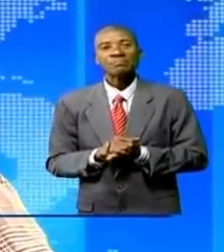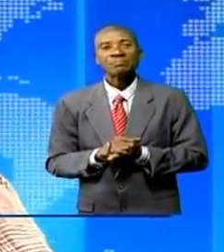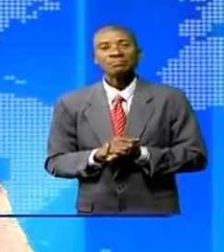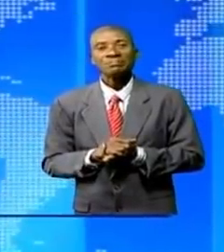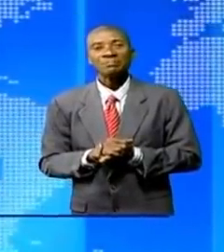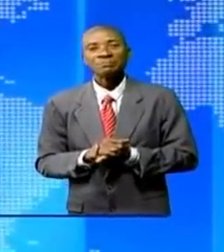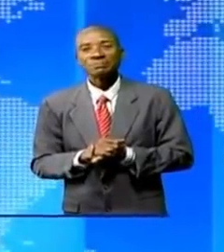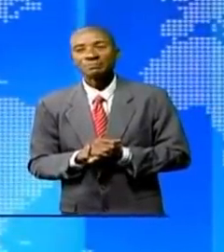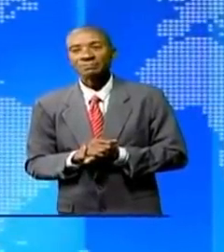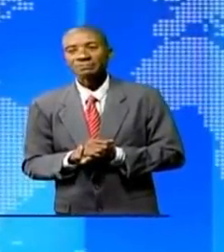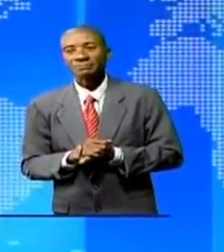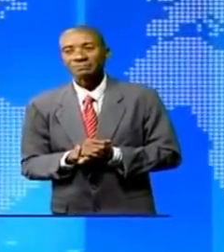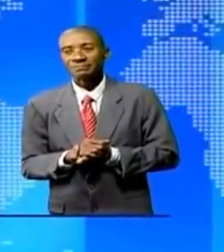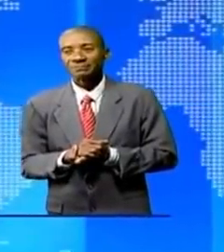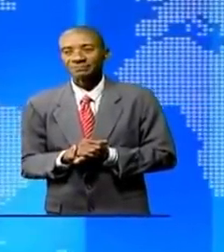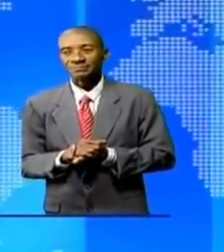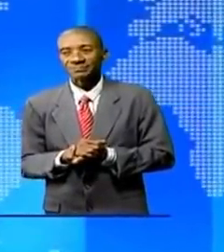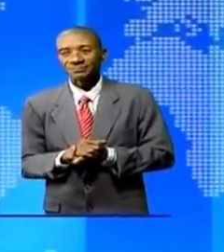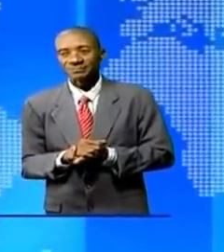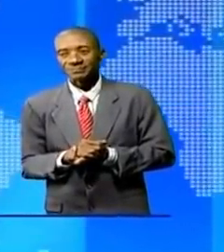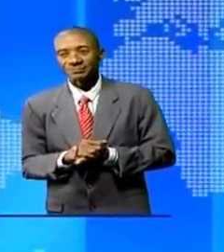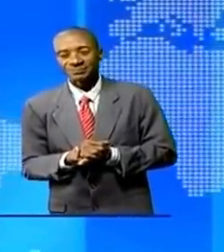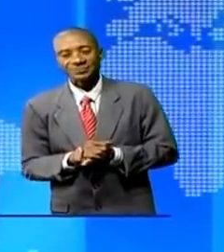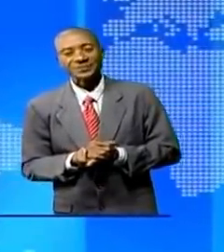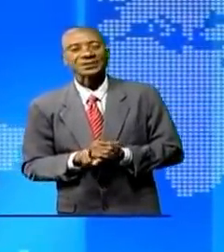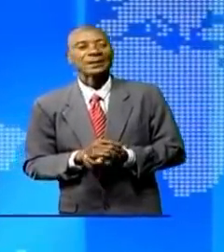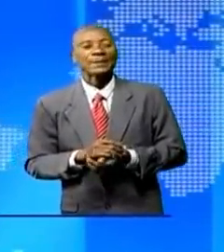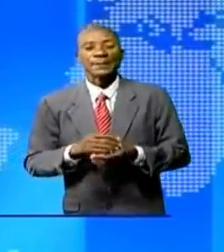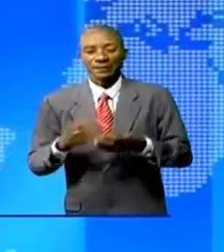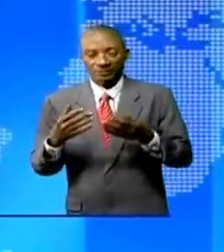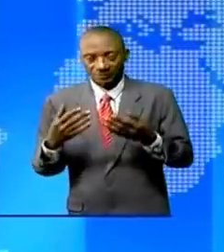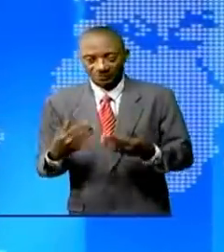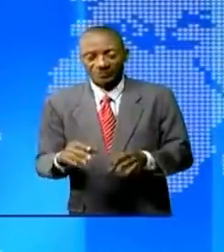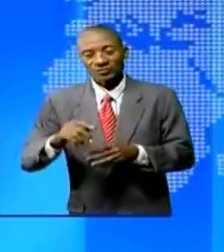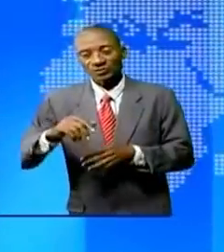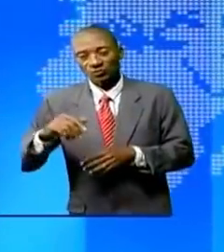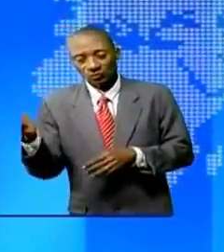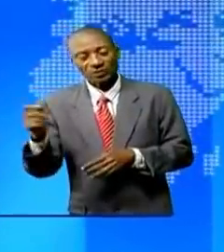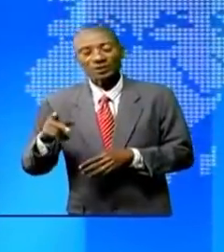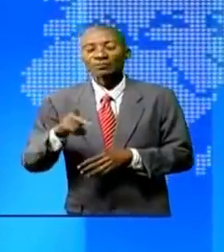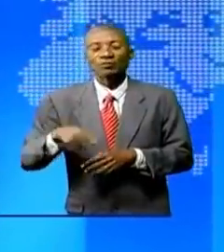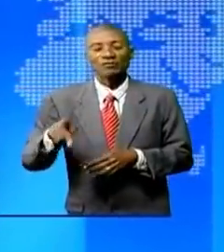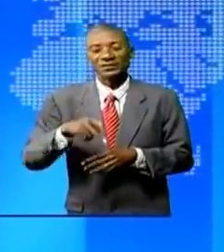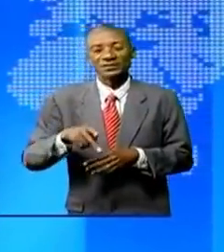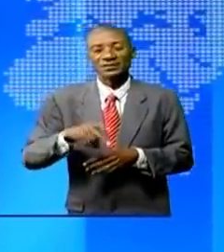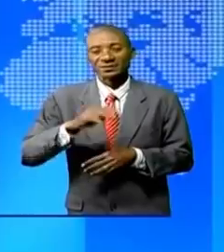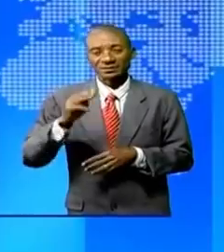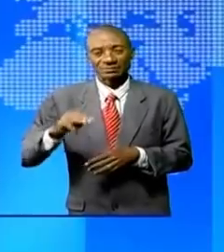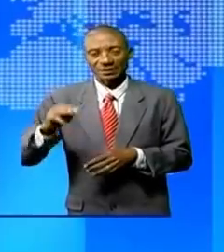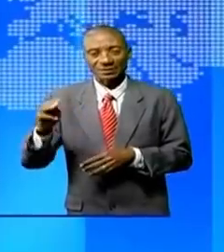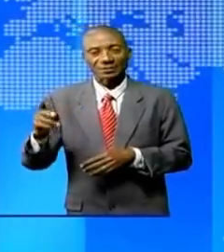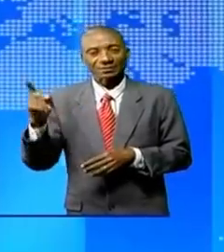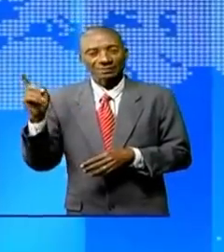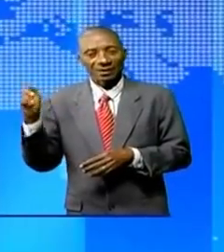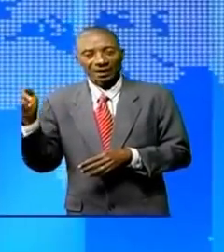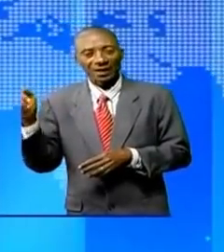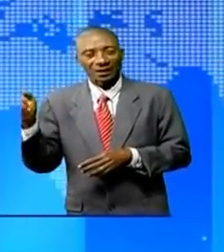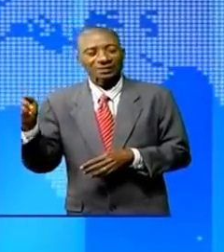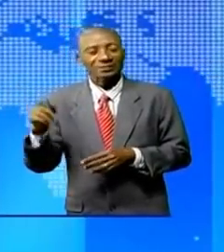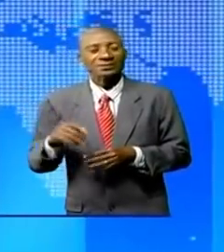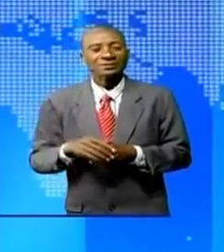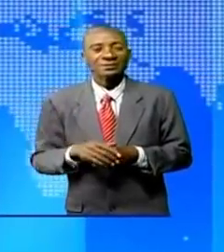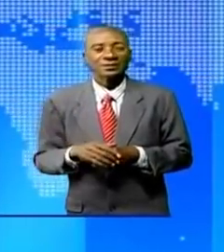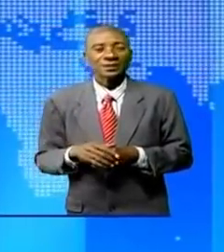À Lissala, chef-lieu de la province de la Mangala, les travaux de réhabilitation par l'office de voirie et drainage de la voirie urbaine